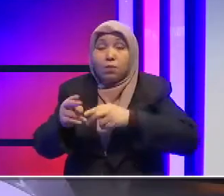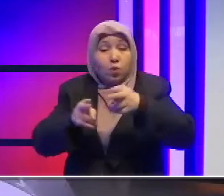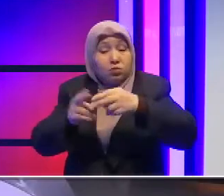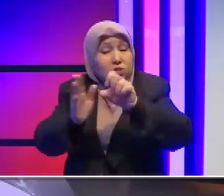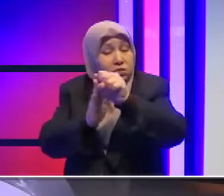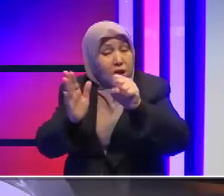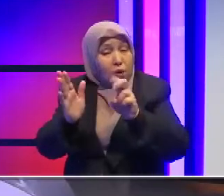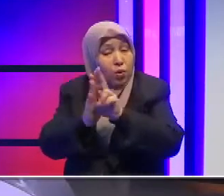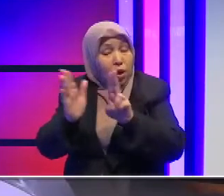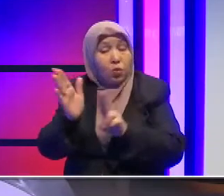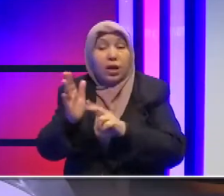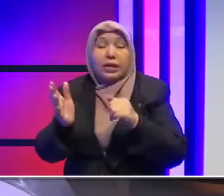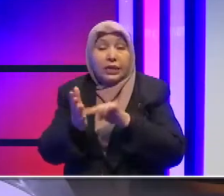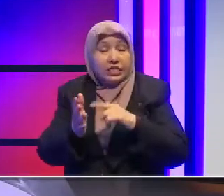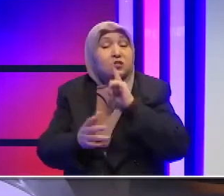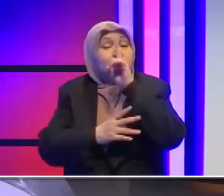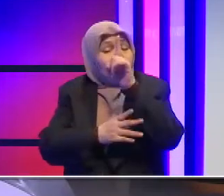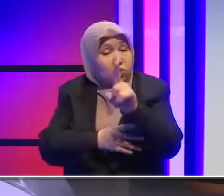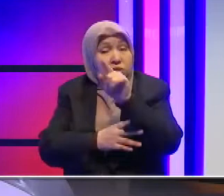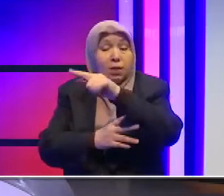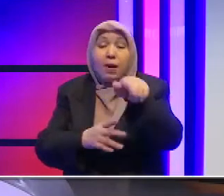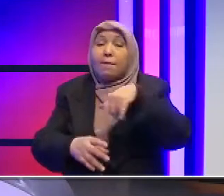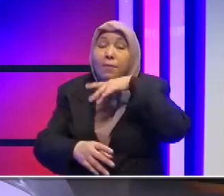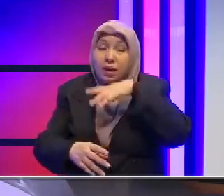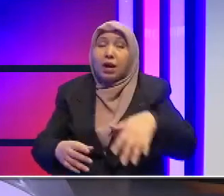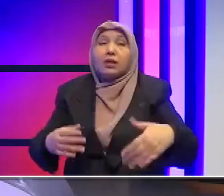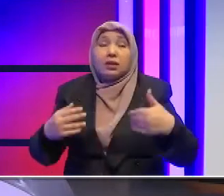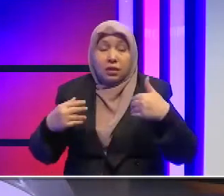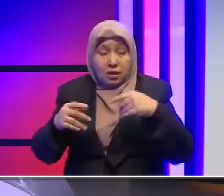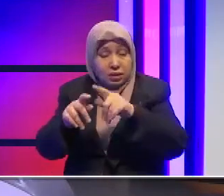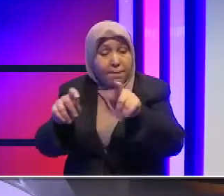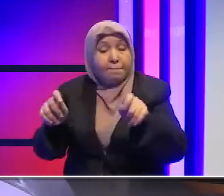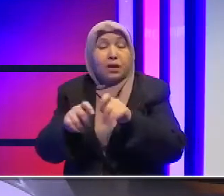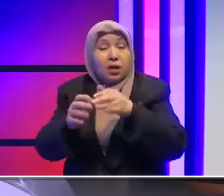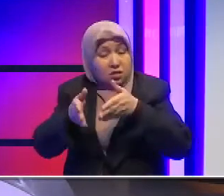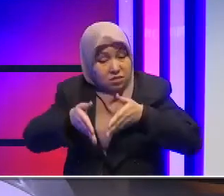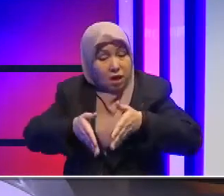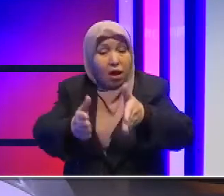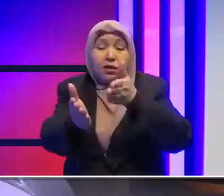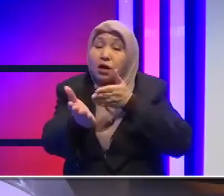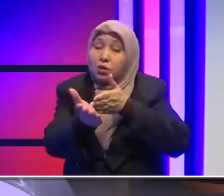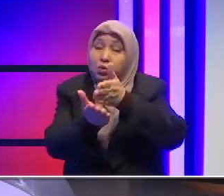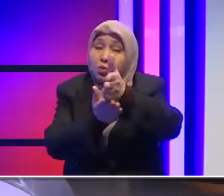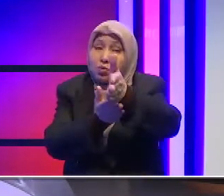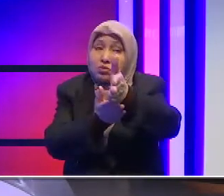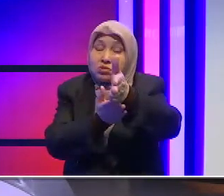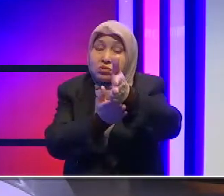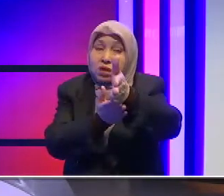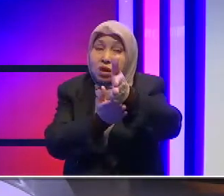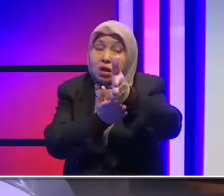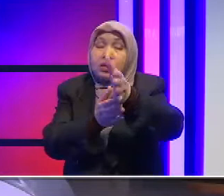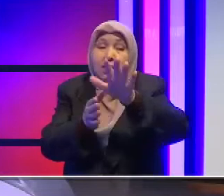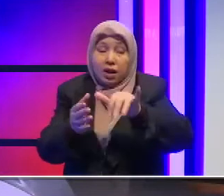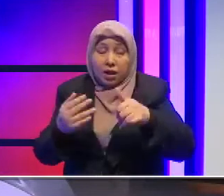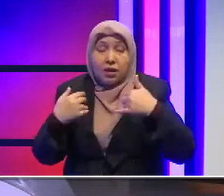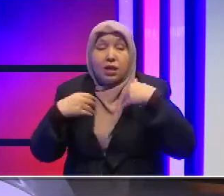serulah mereka kepada Tuhanmu. Sesungguhnya engkau, wahai Muhammad, berada di jalan yang lurus. Perkataan mansakan di sini Ustaz ya, yang ada